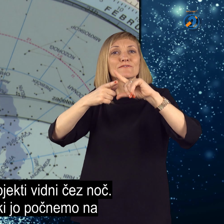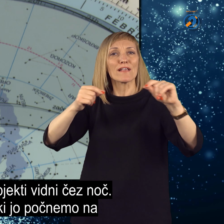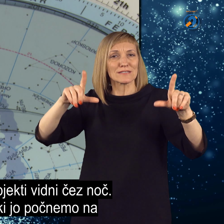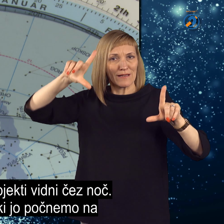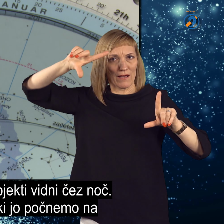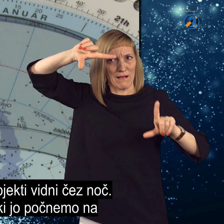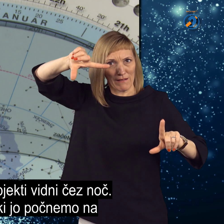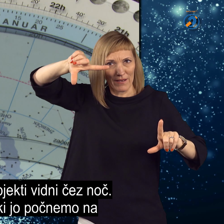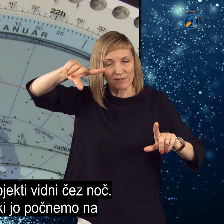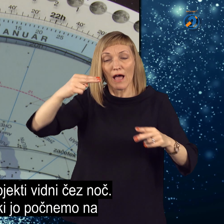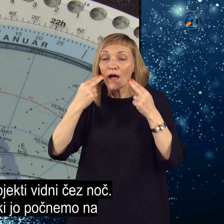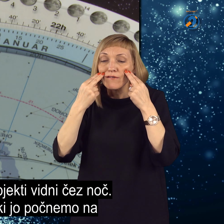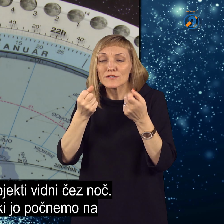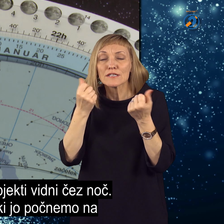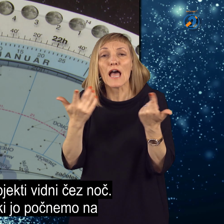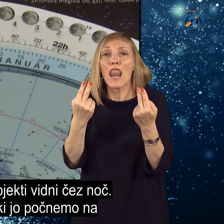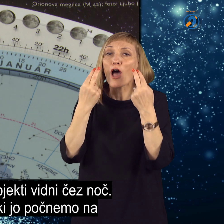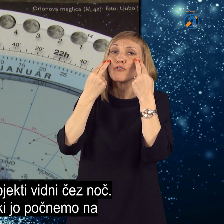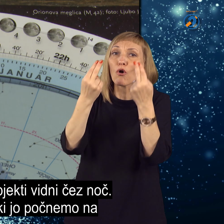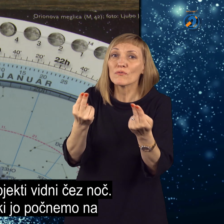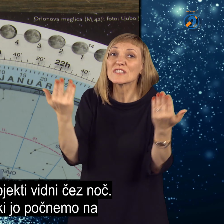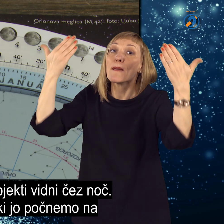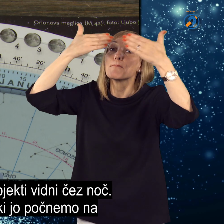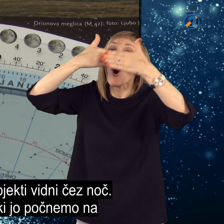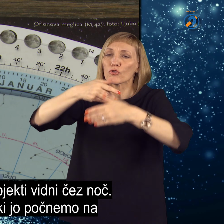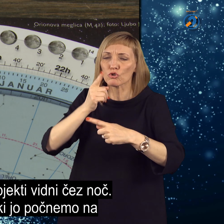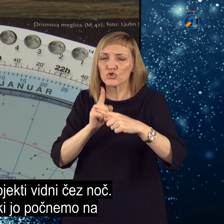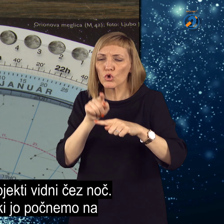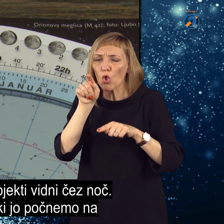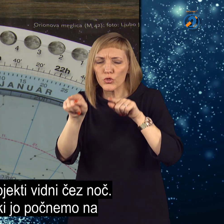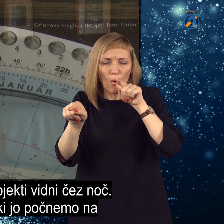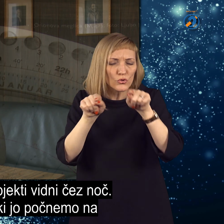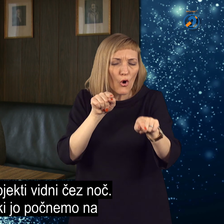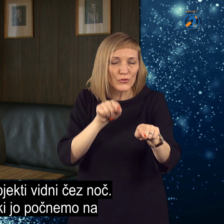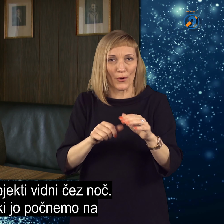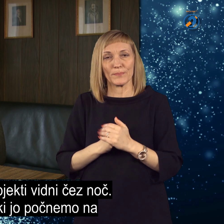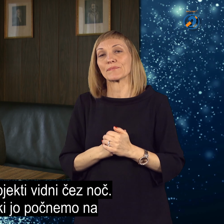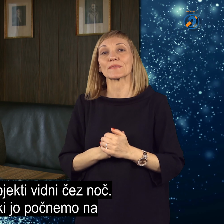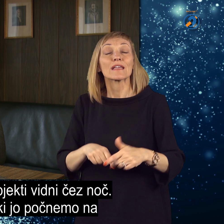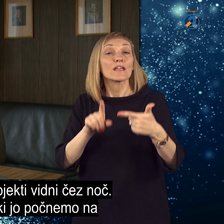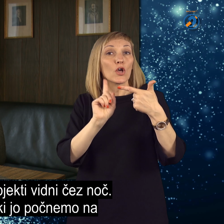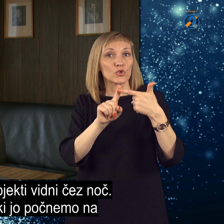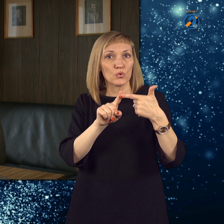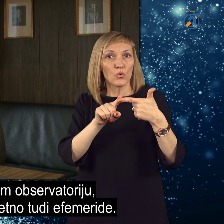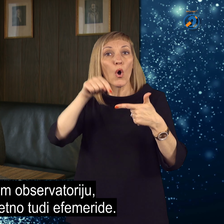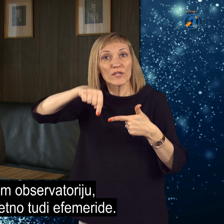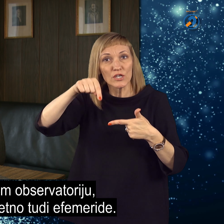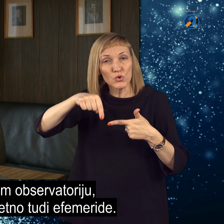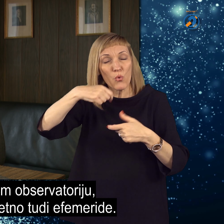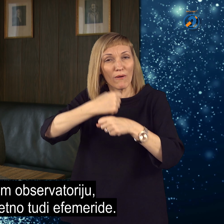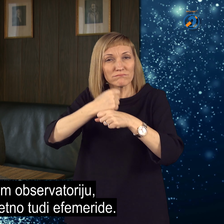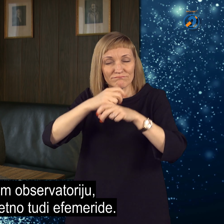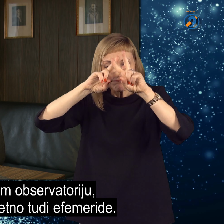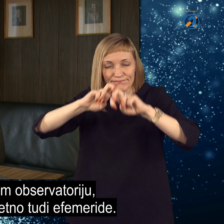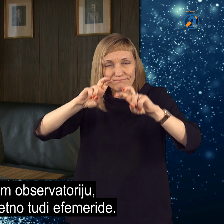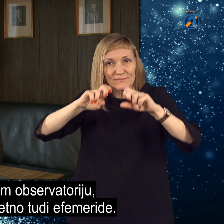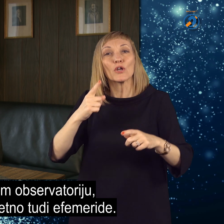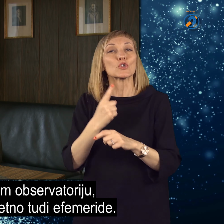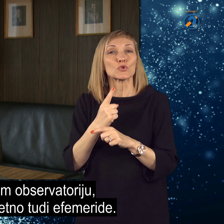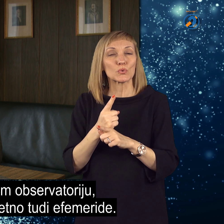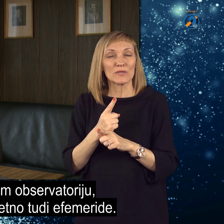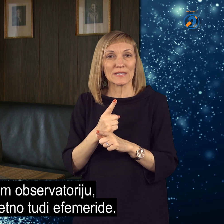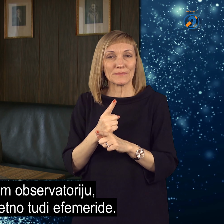kdaj so kateri objekti vidni čez noč. Druga stvar, ki jo počnemo na astronomskem observatoriju